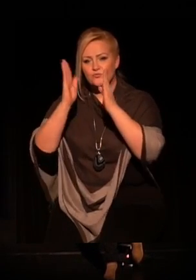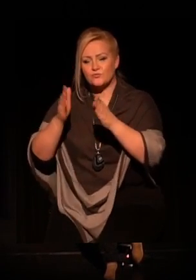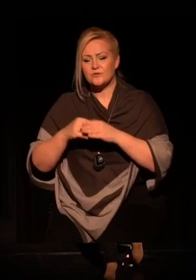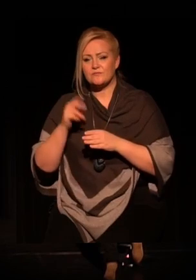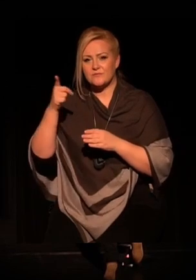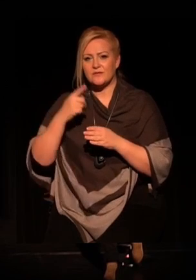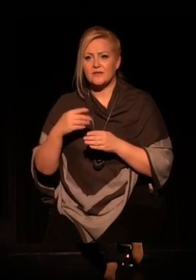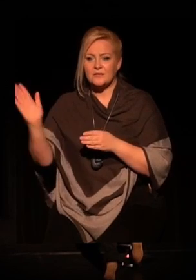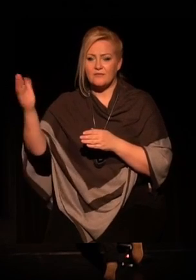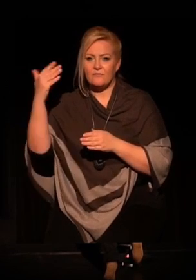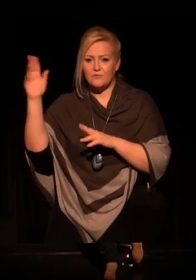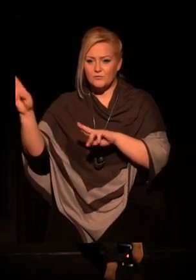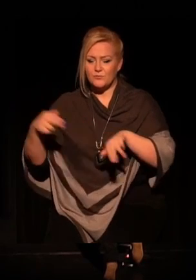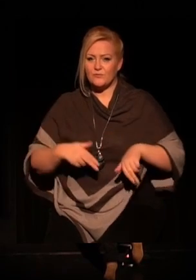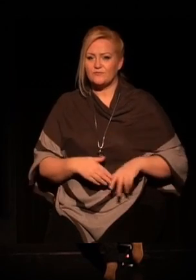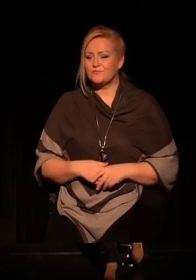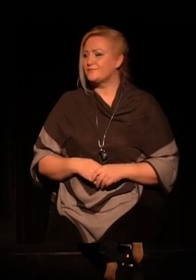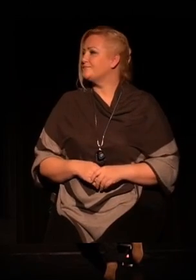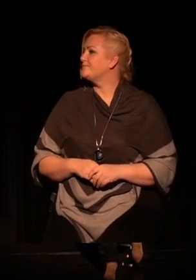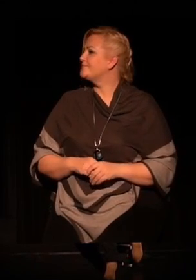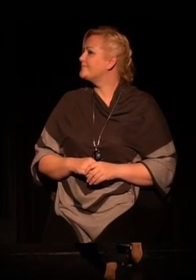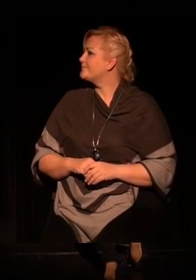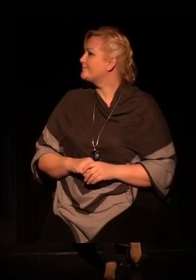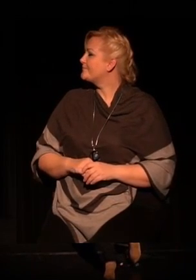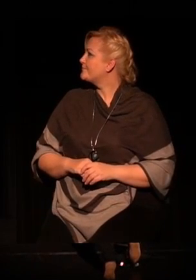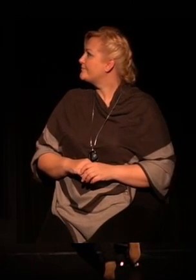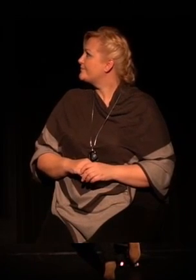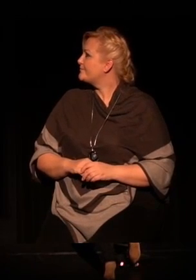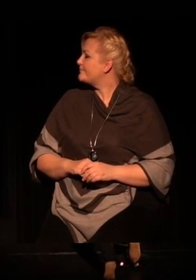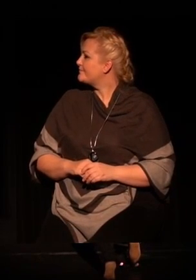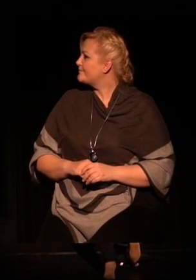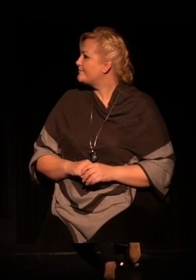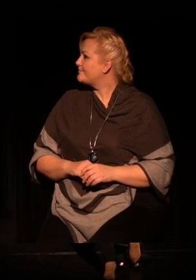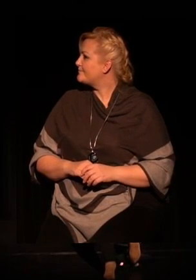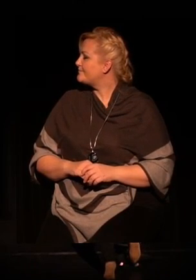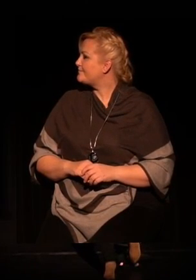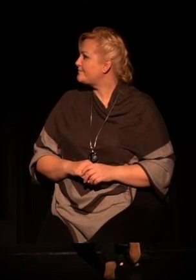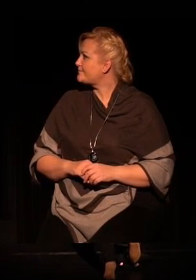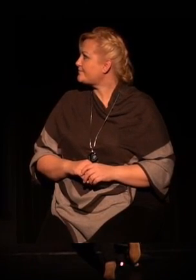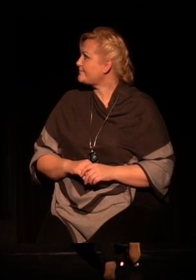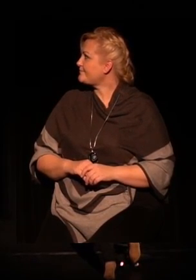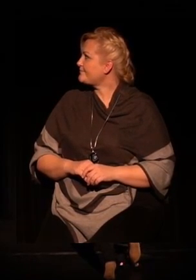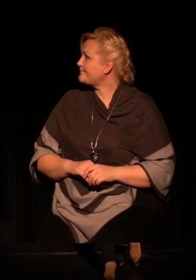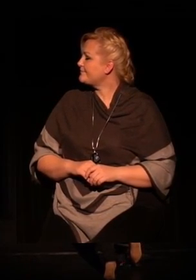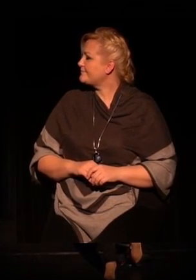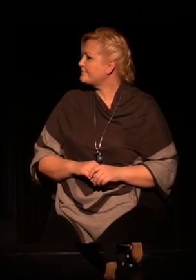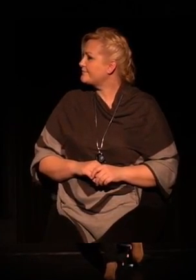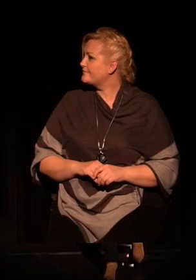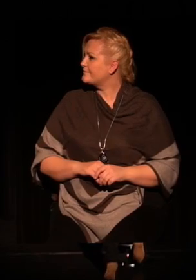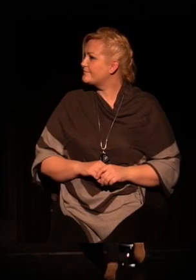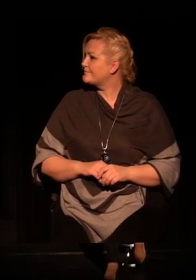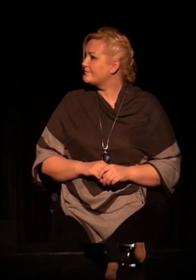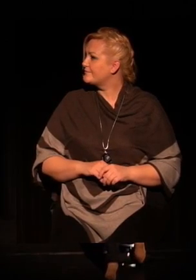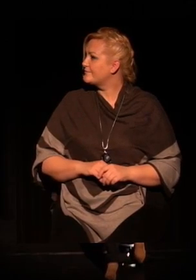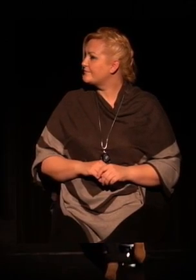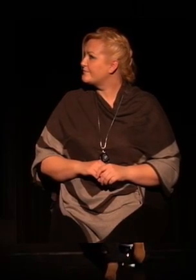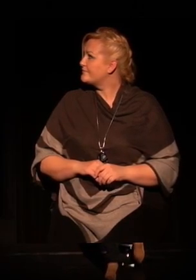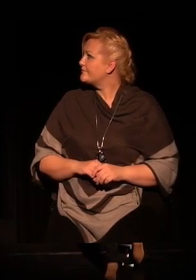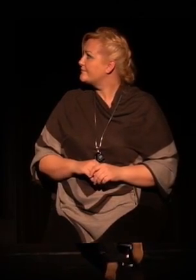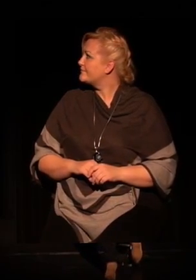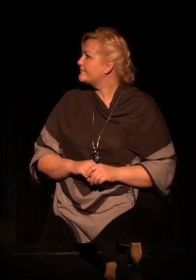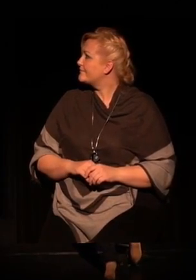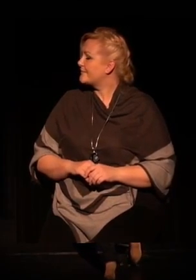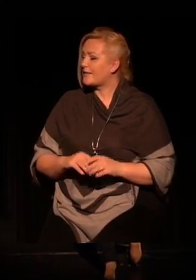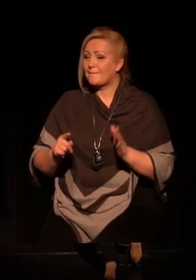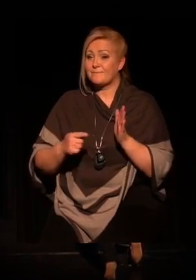siebie. Dziękuję. Nie zdążyłem Was wprowadzić, ale pewnie pierwszy raz w życiu słyszeliście